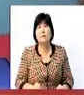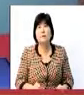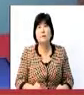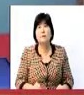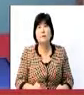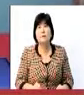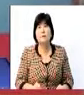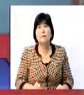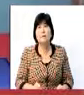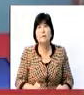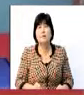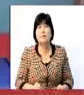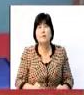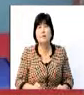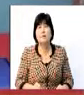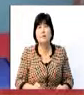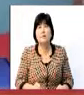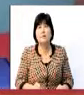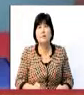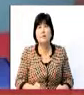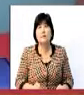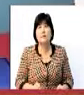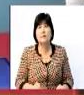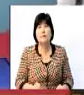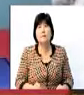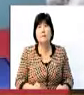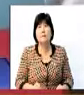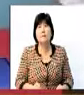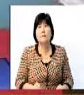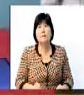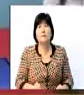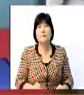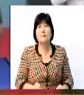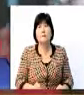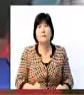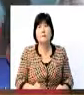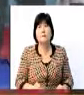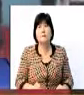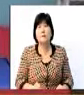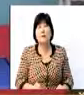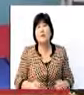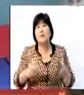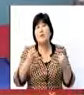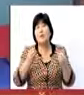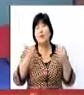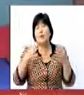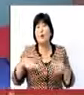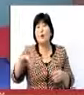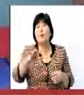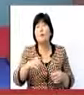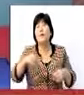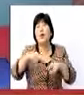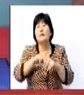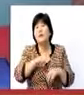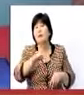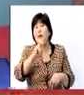Астана қаласында Экспо 2017 халықаралық көрмесіндегі мәдени күндеріне барып. В Дни культуры и искусства области в Астане в